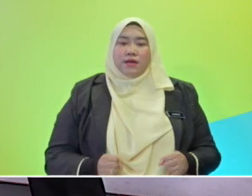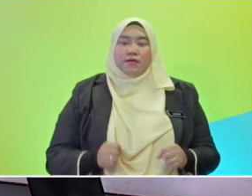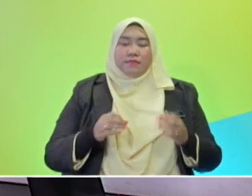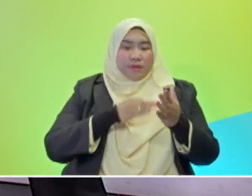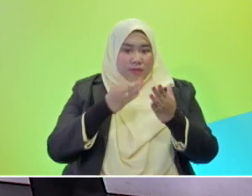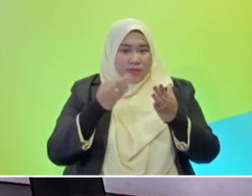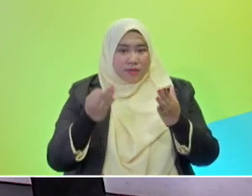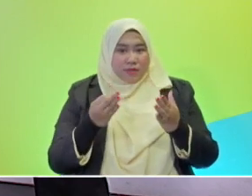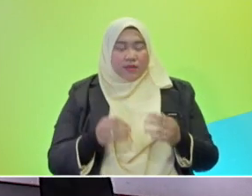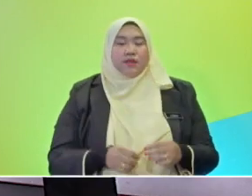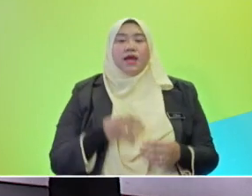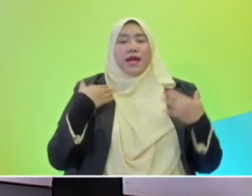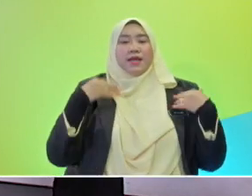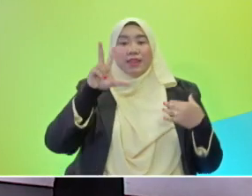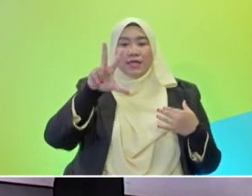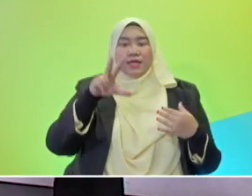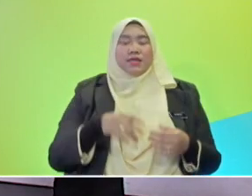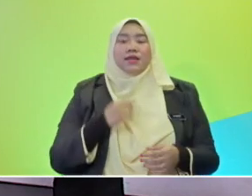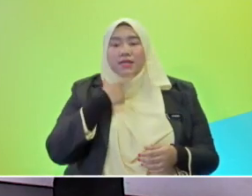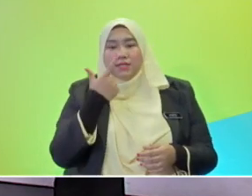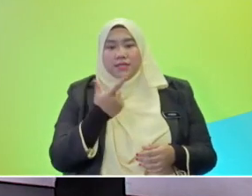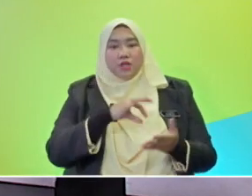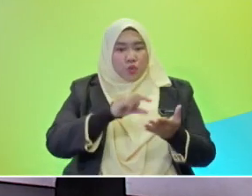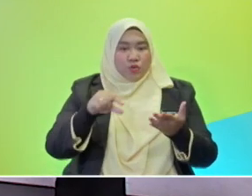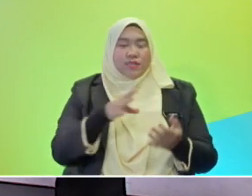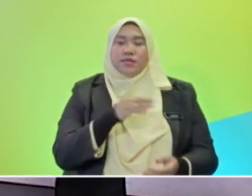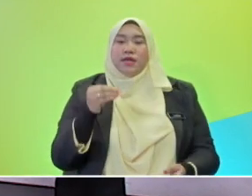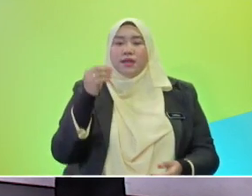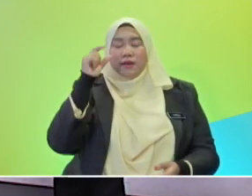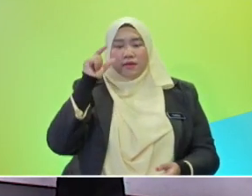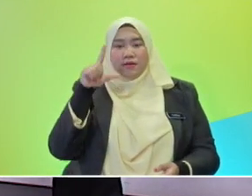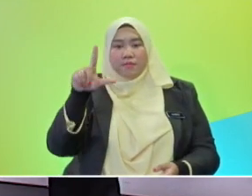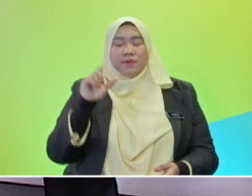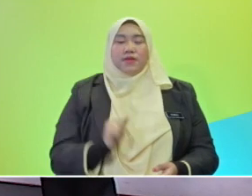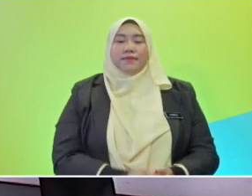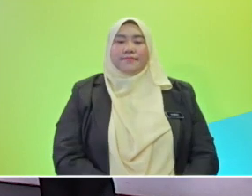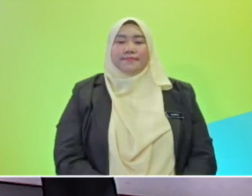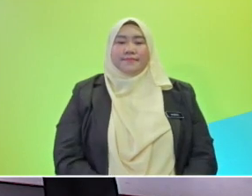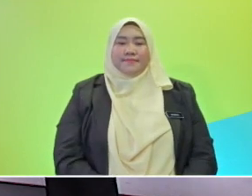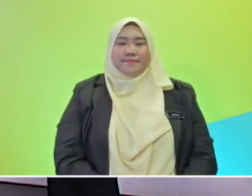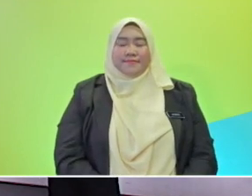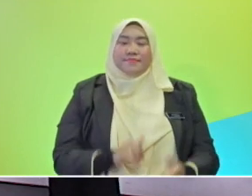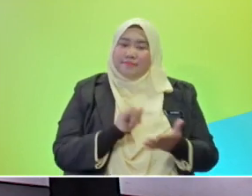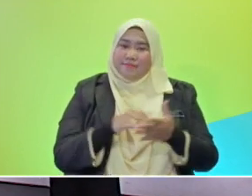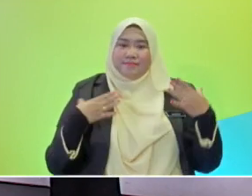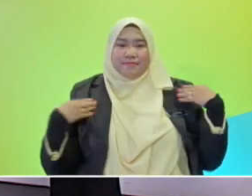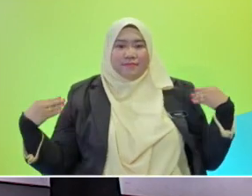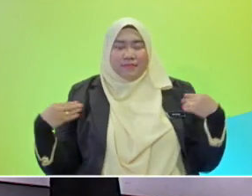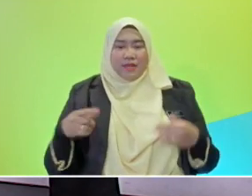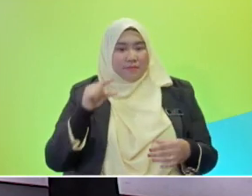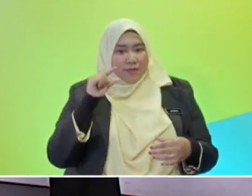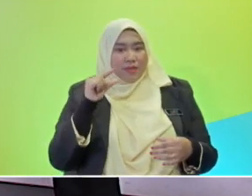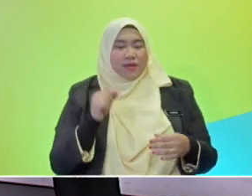lisan dan juga penulisan Oke itulah yang seribu sedikit yang kita boleh